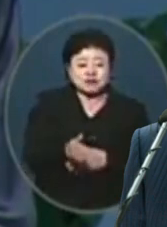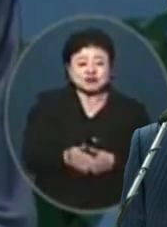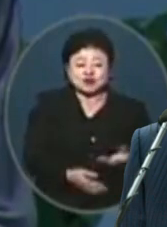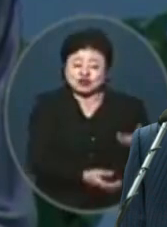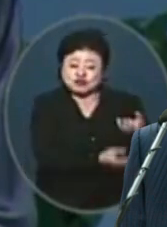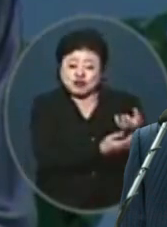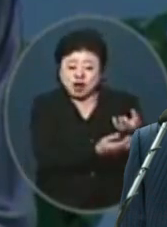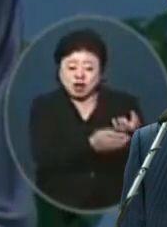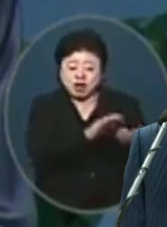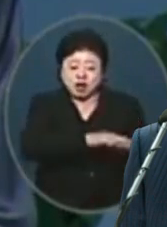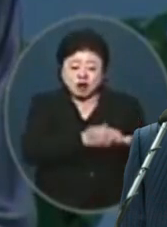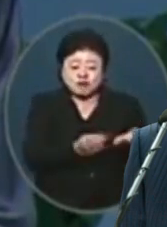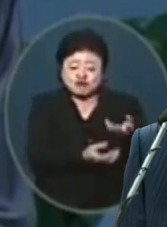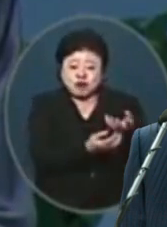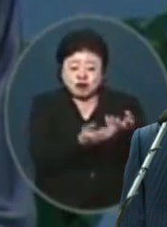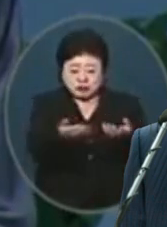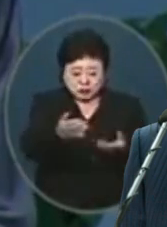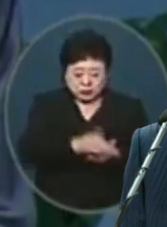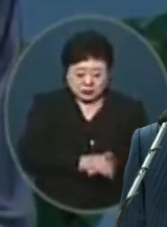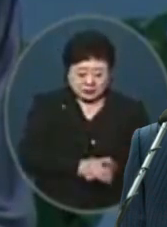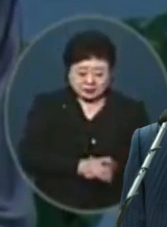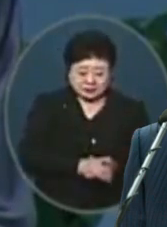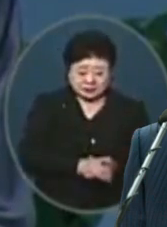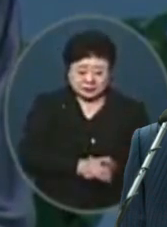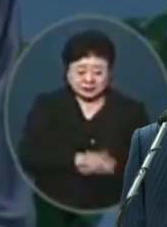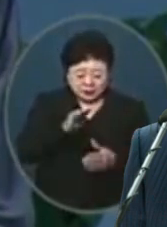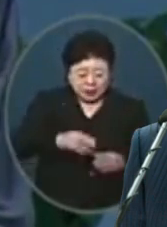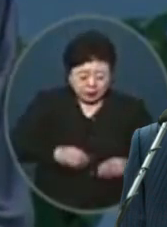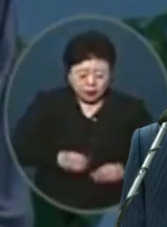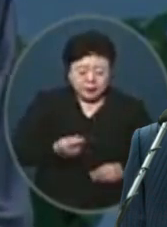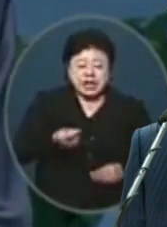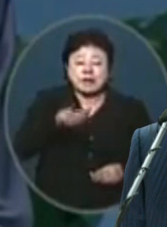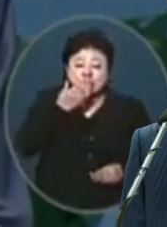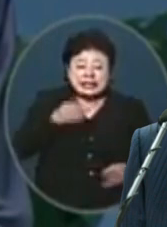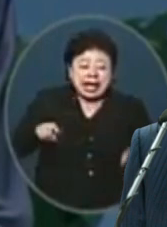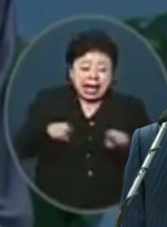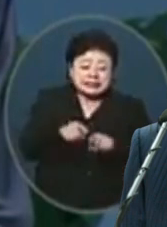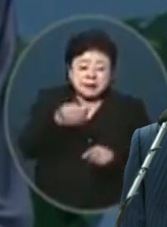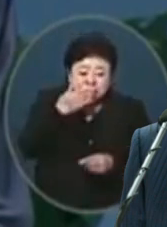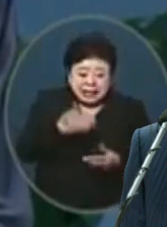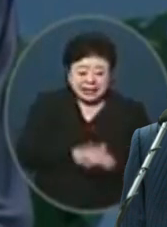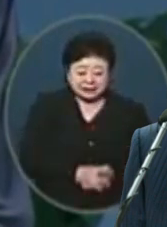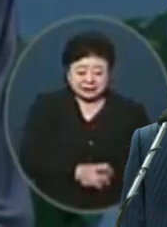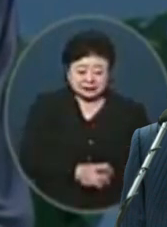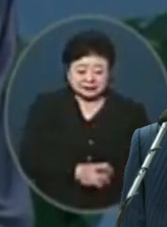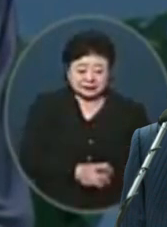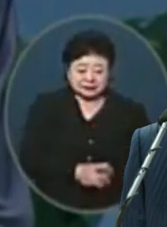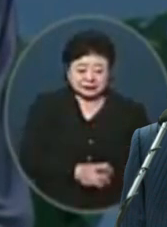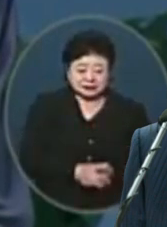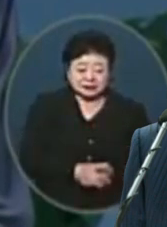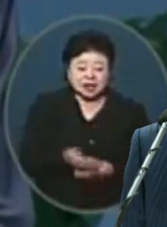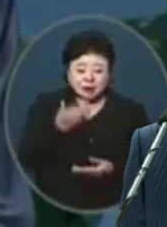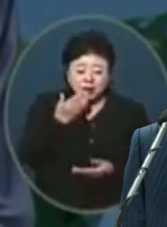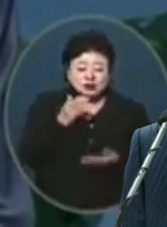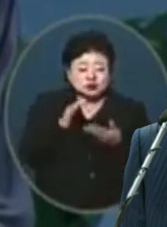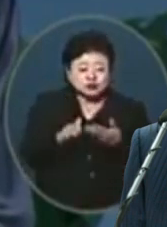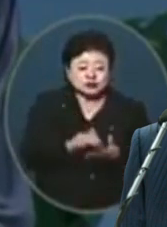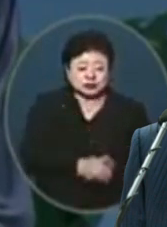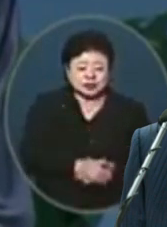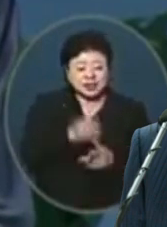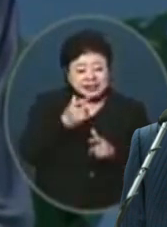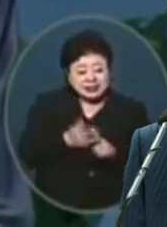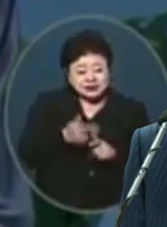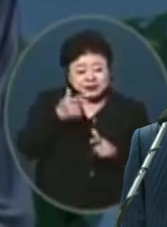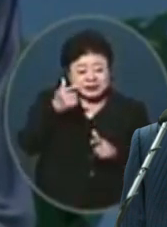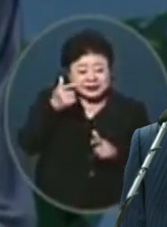물고기를 구워놓고 오늘아 배고프지 빨리 먹자. 먹으시고 난 다음에